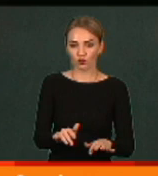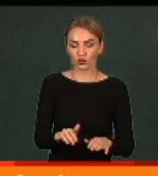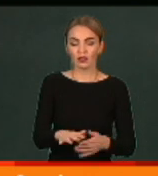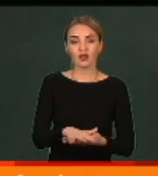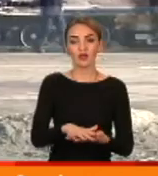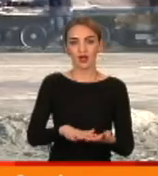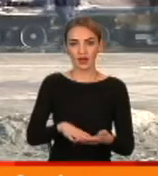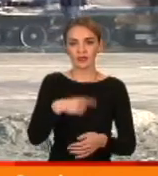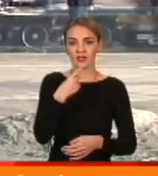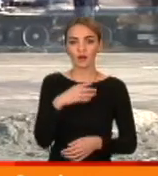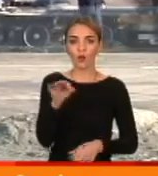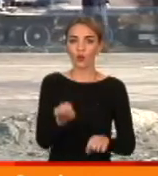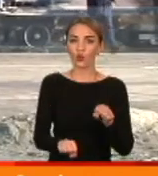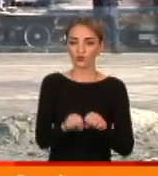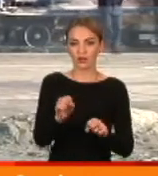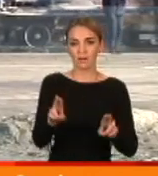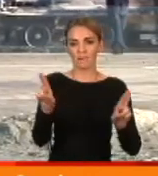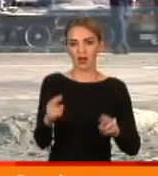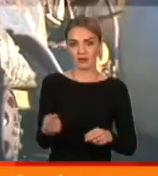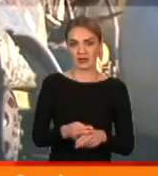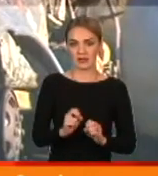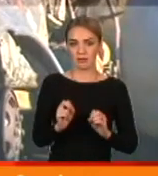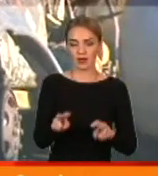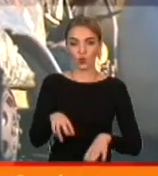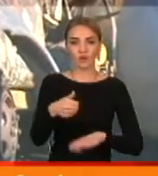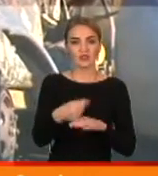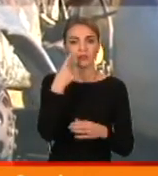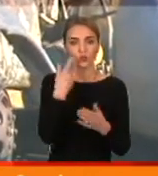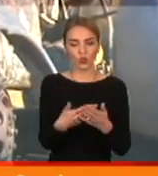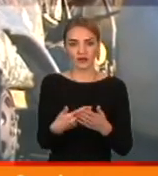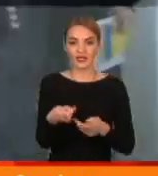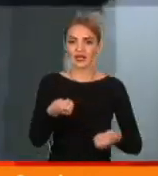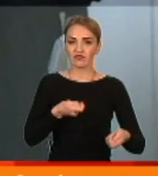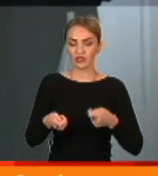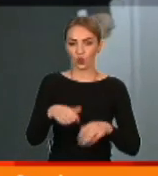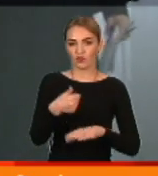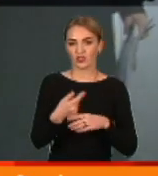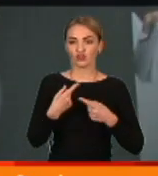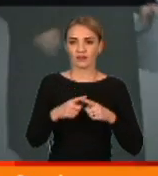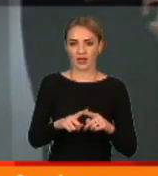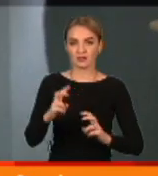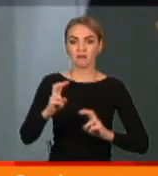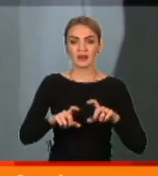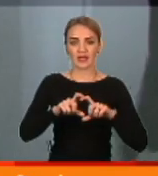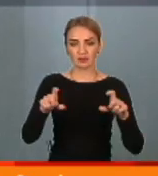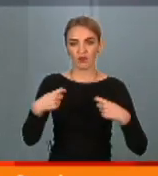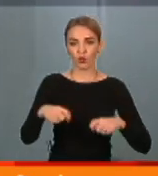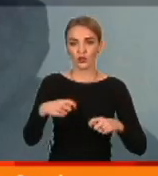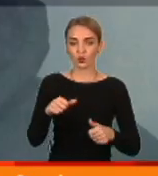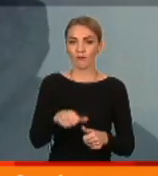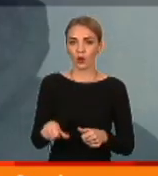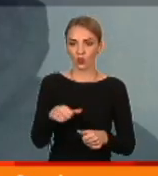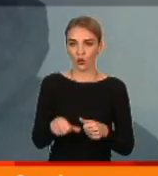і надалі йдеться про порушення правил безпеки. Головні підозрювані – керівник та головний інженер підприємства з продажу